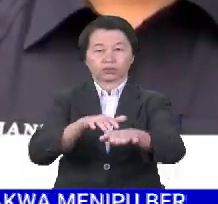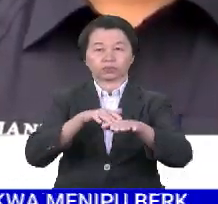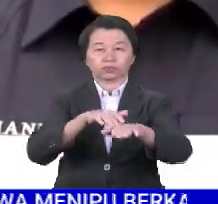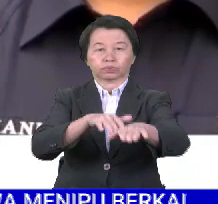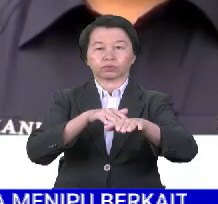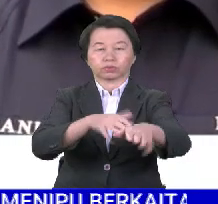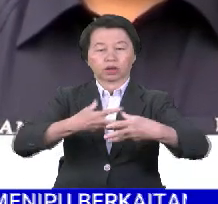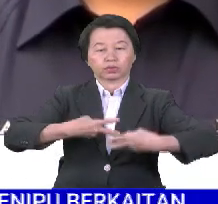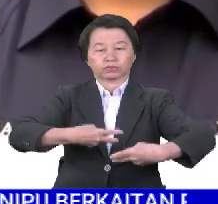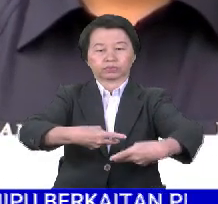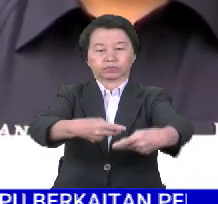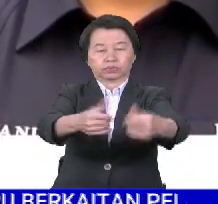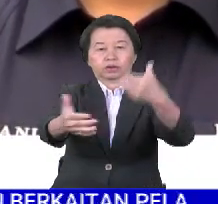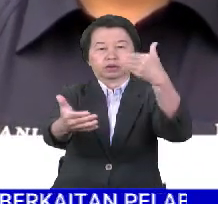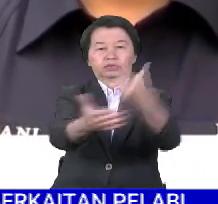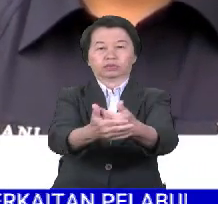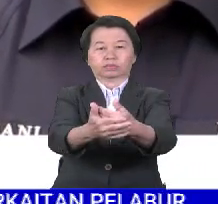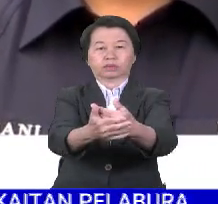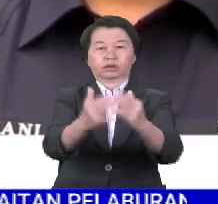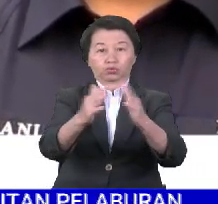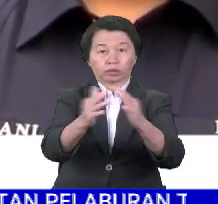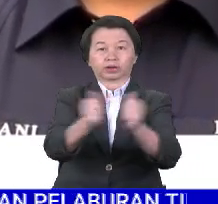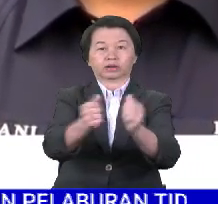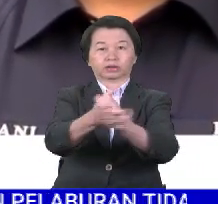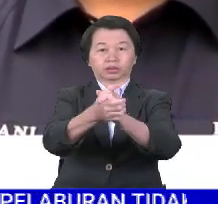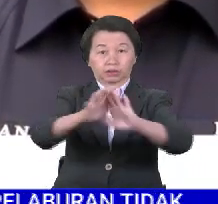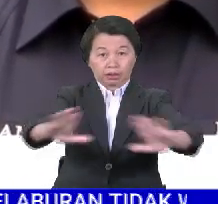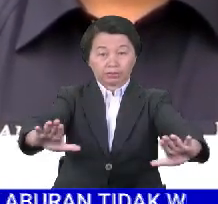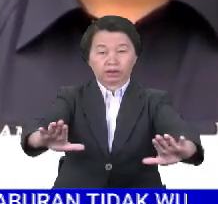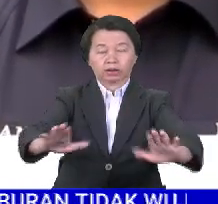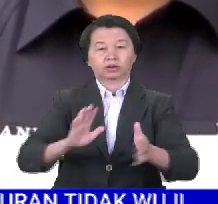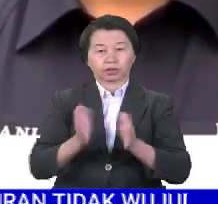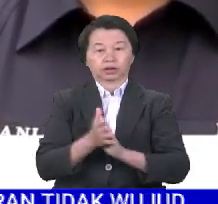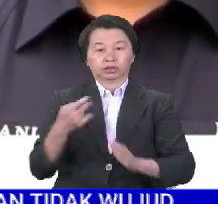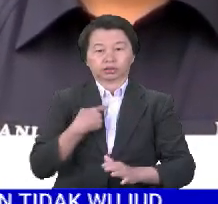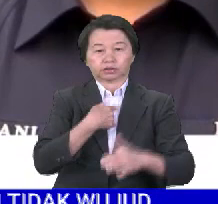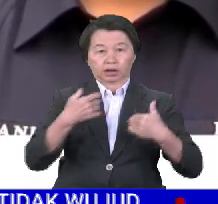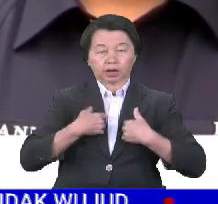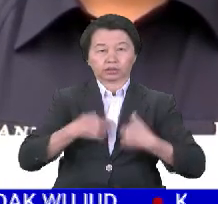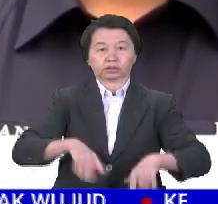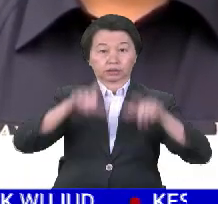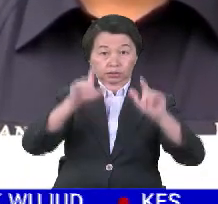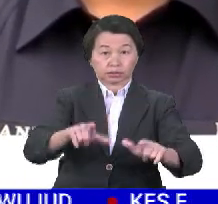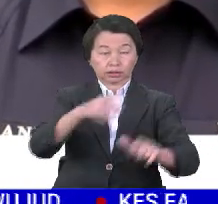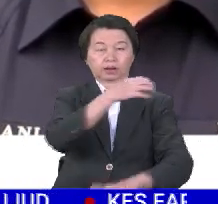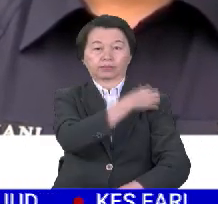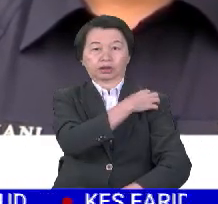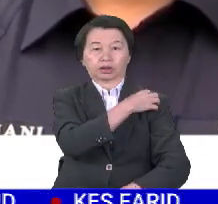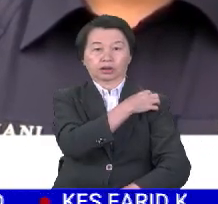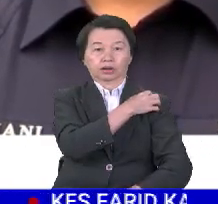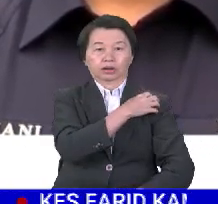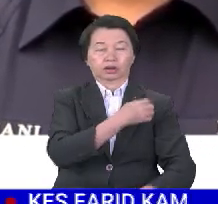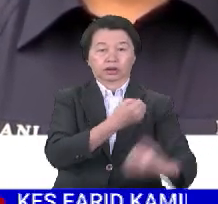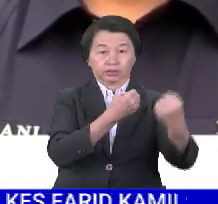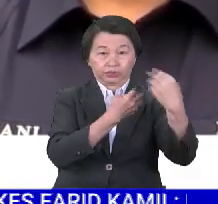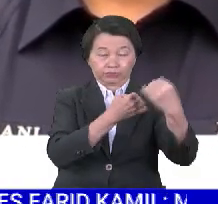kenderaan untuk sampai ke destinasi dengan selamatlah. Jadi kita ada tempatkan pegawai dan anggota trafik